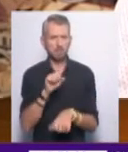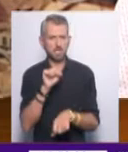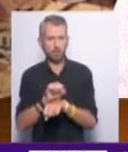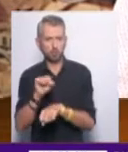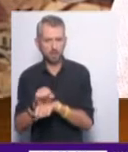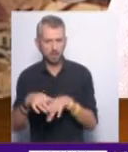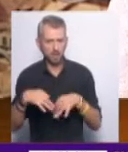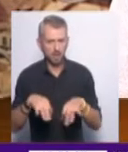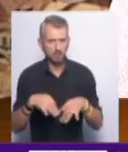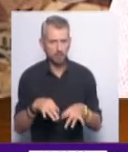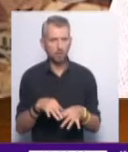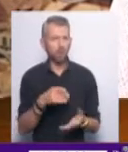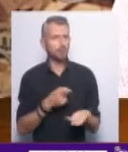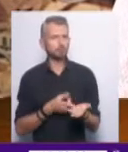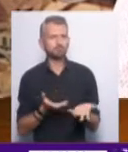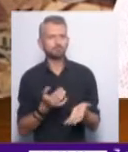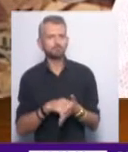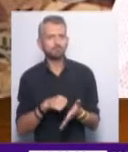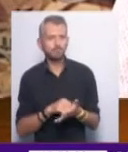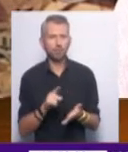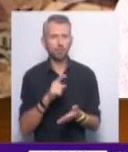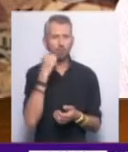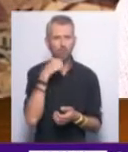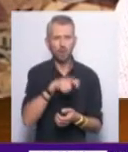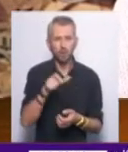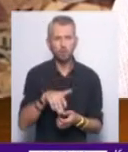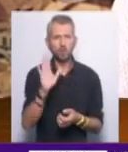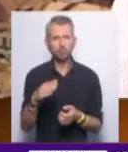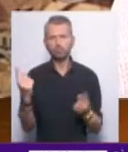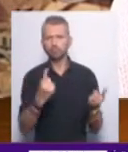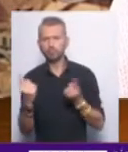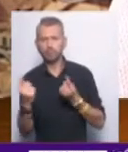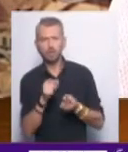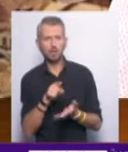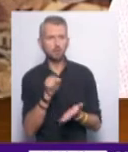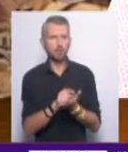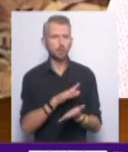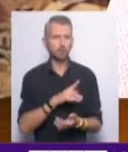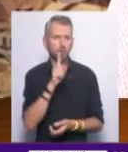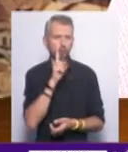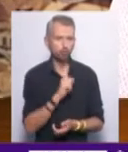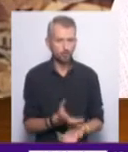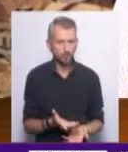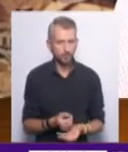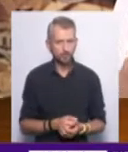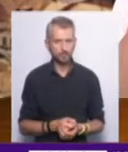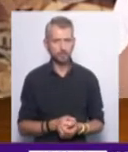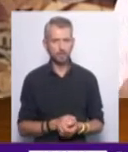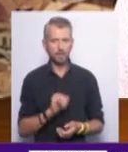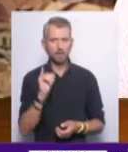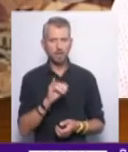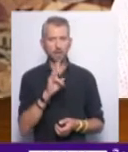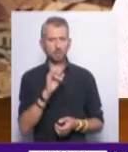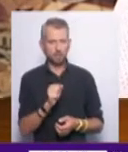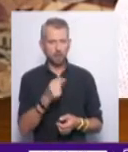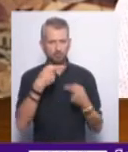зупинках транспорту, мотивуючи тим, що літні люди будуть підходити, їм мають бути зручно, і на